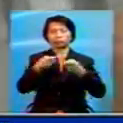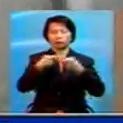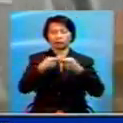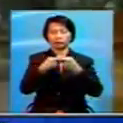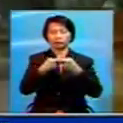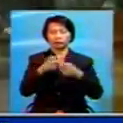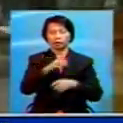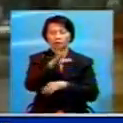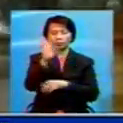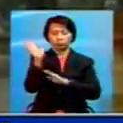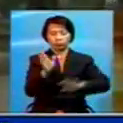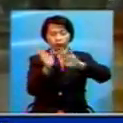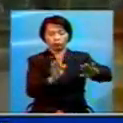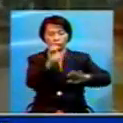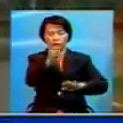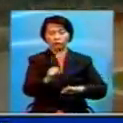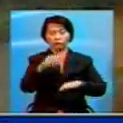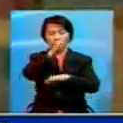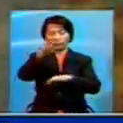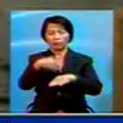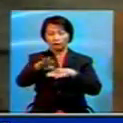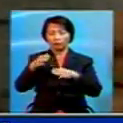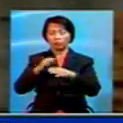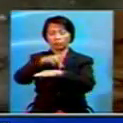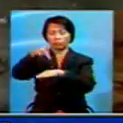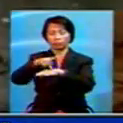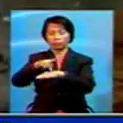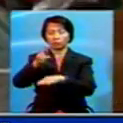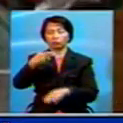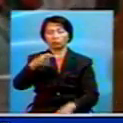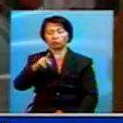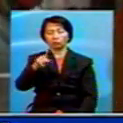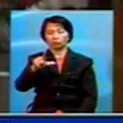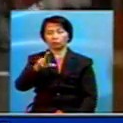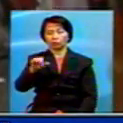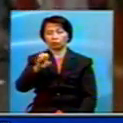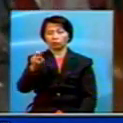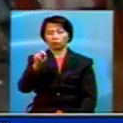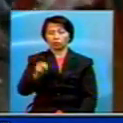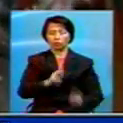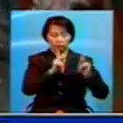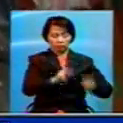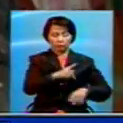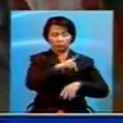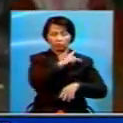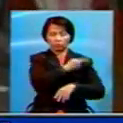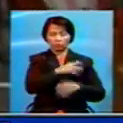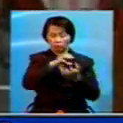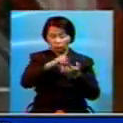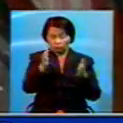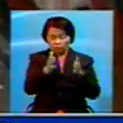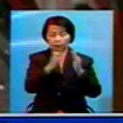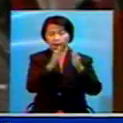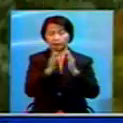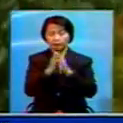ramasun melalui Selatan Manila selepas merentasi pulau utama Luzon menurut pihak berkuasa terdapat kemusnahan kecil di Bandar